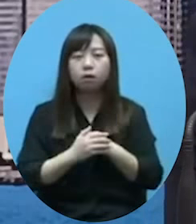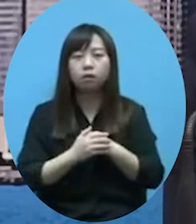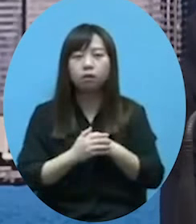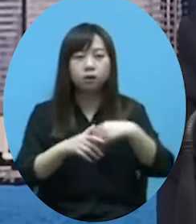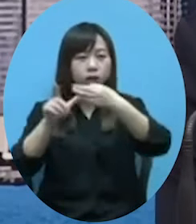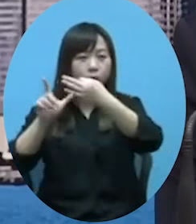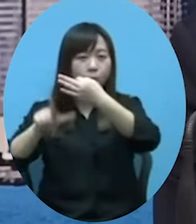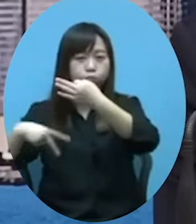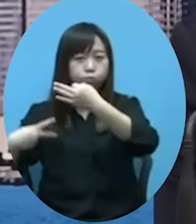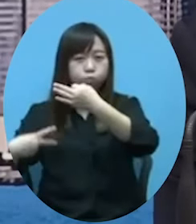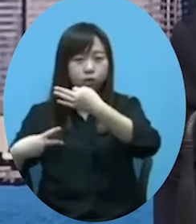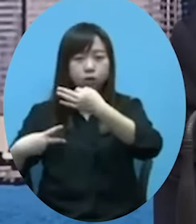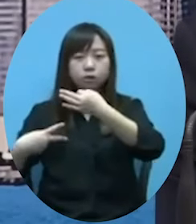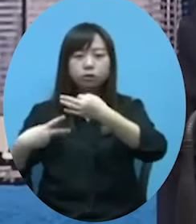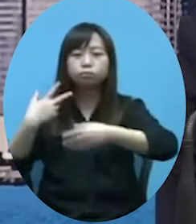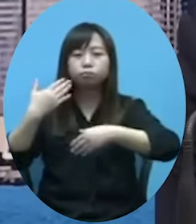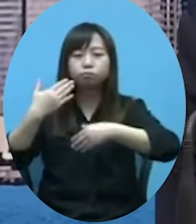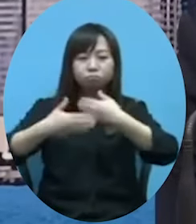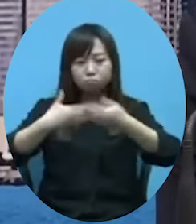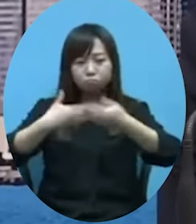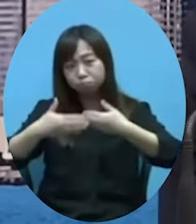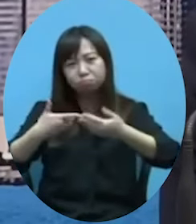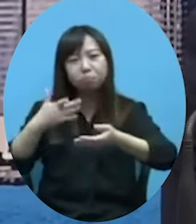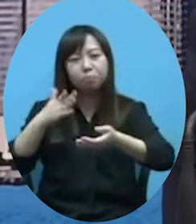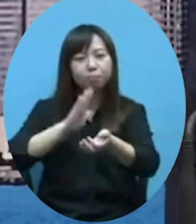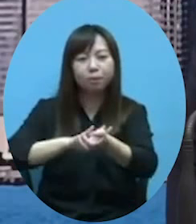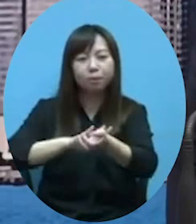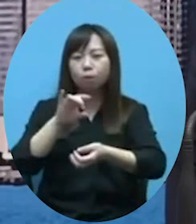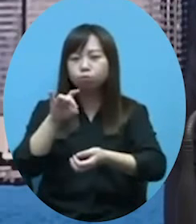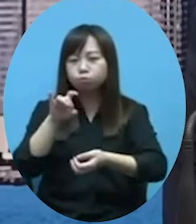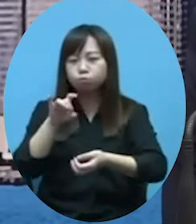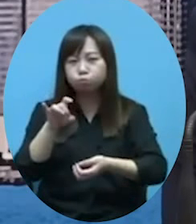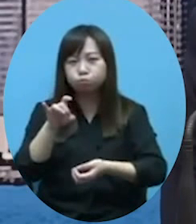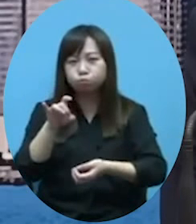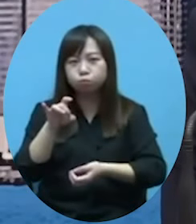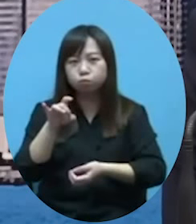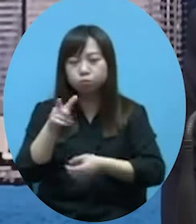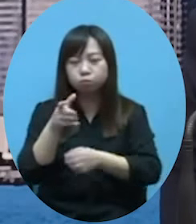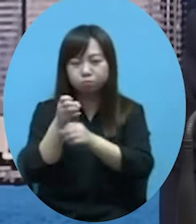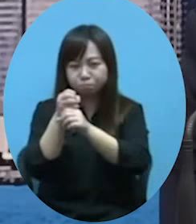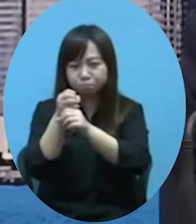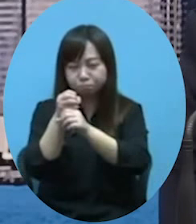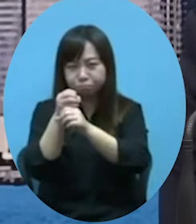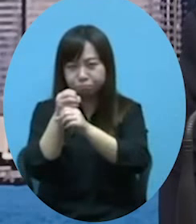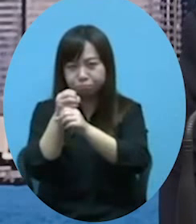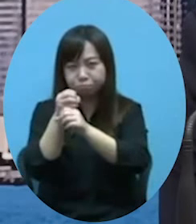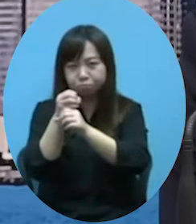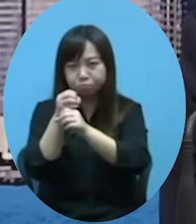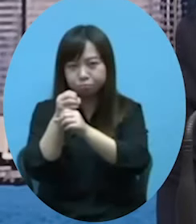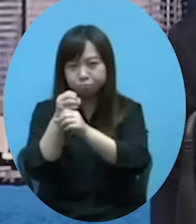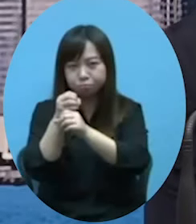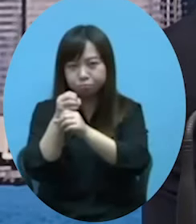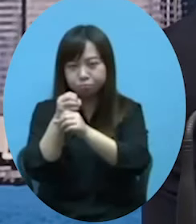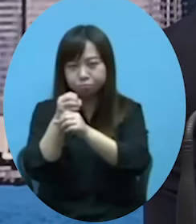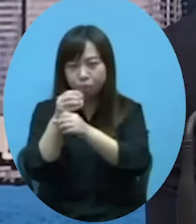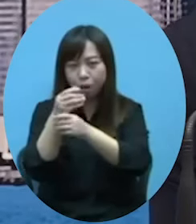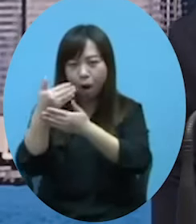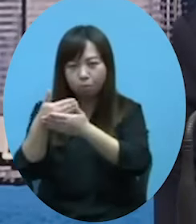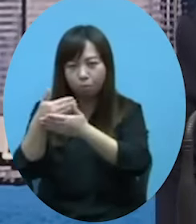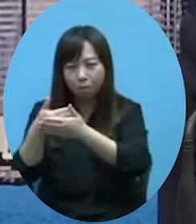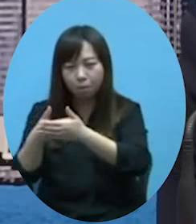3月2號就是過了幾次之後呢那個病毒呢是測試呢也是慢慢地減